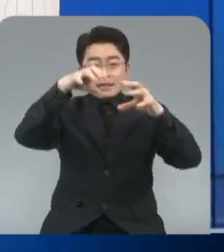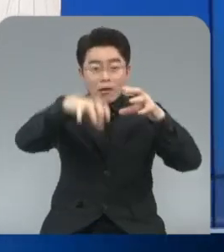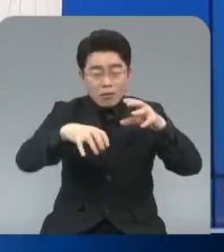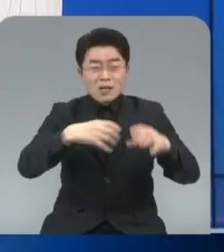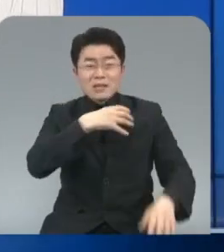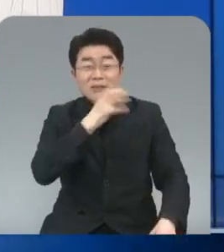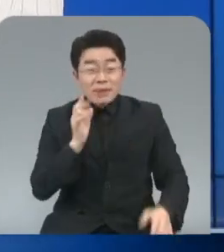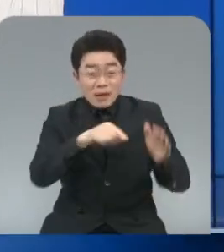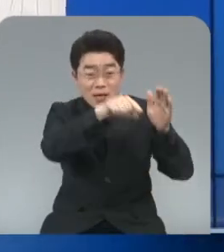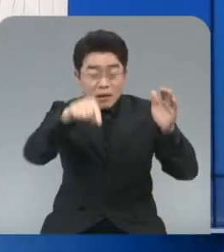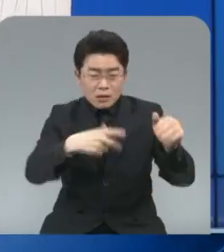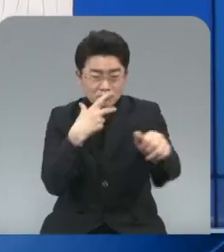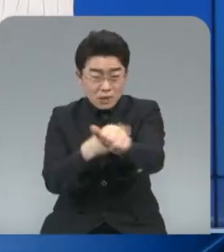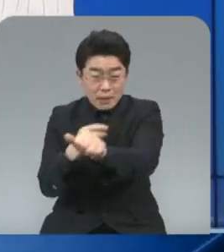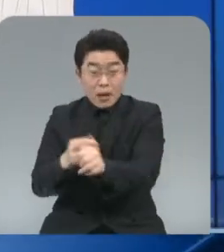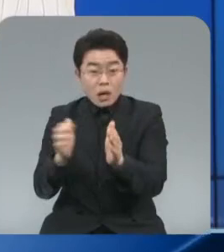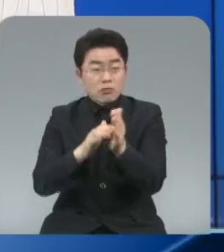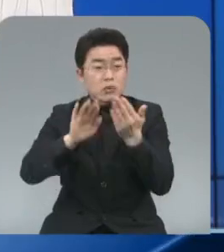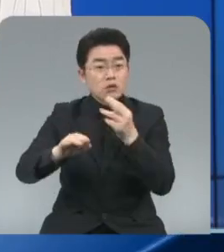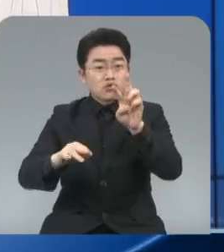모두 백신 때문에 사망한 건가요?